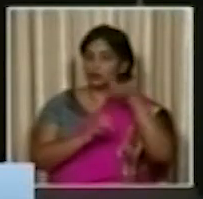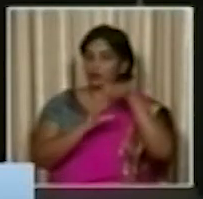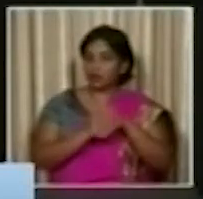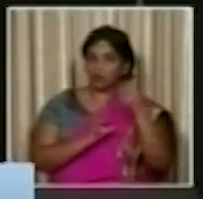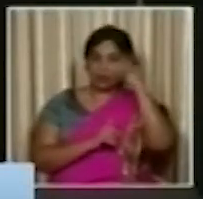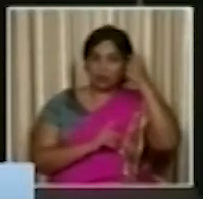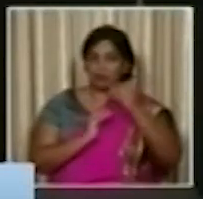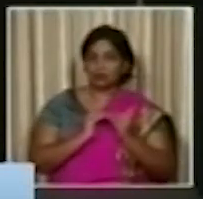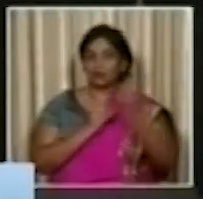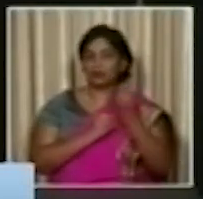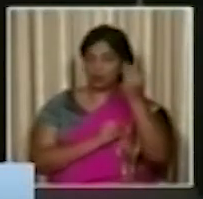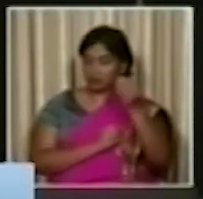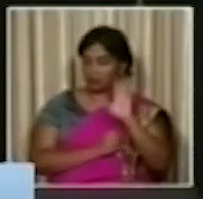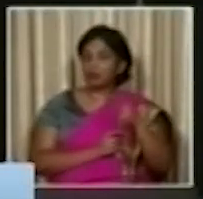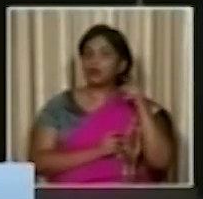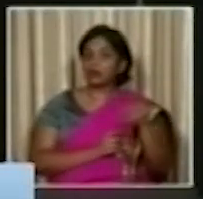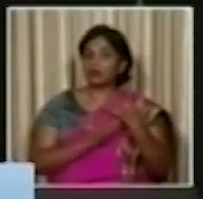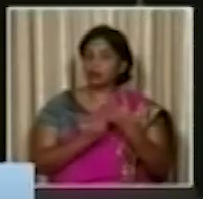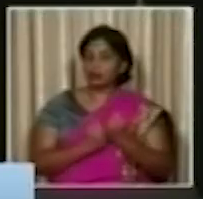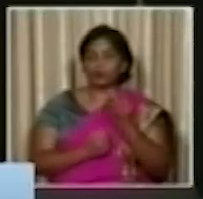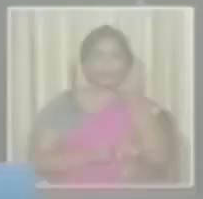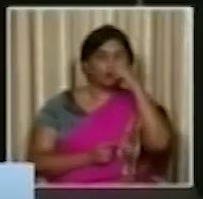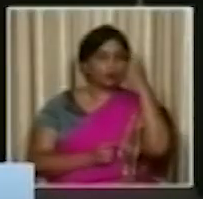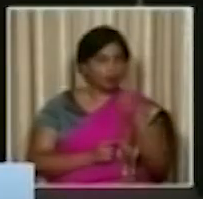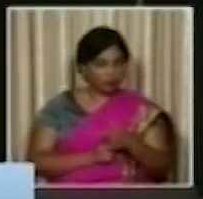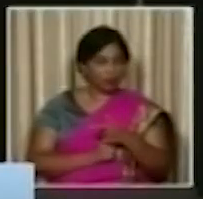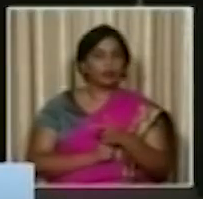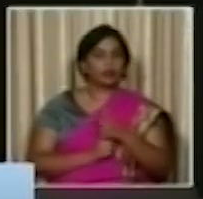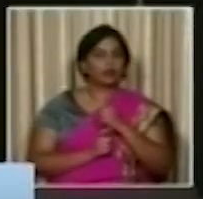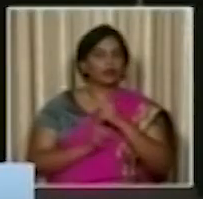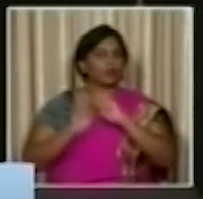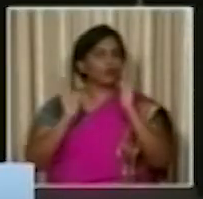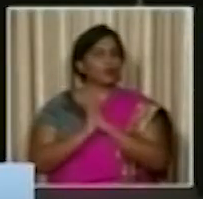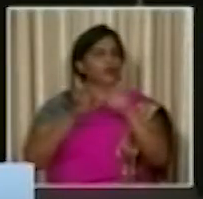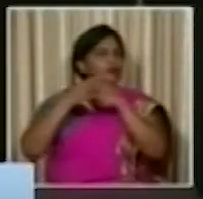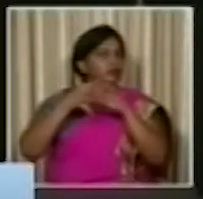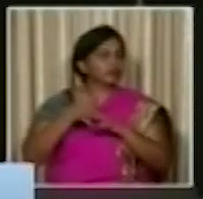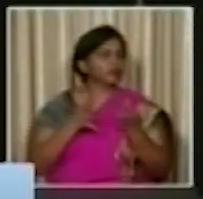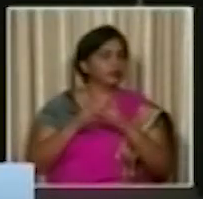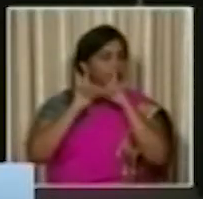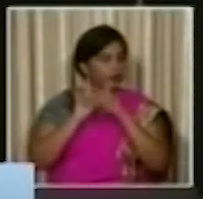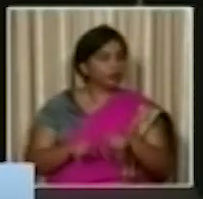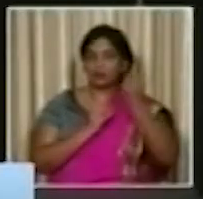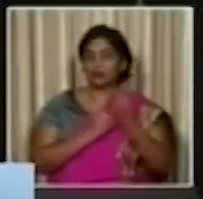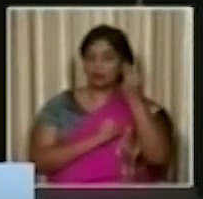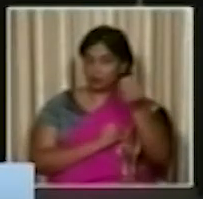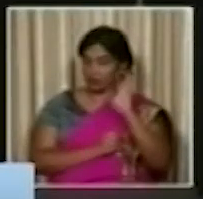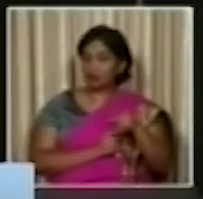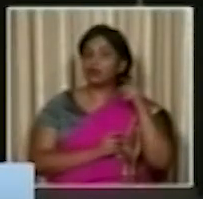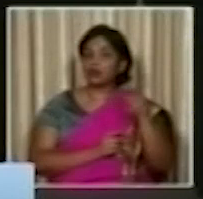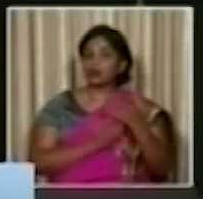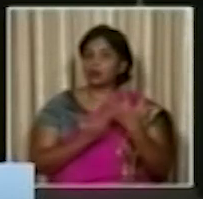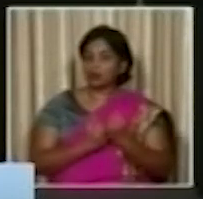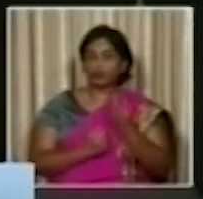2024 மத்திய வங்கியின் ஊழியர்களுக்கு சம்பள அதிகரிப்பை மேற்கொண்டதன் பின்னர் அவர்களுக்கு கிடைக்கப்பெறும் அடிப்படை சம்பளம் மற்றும் சராசரி